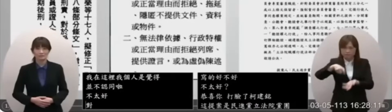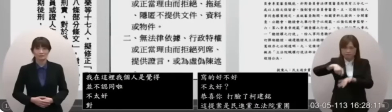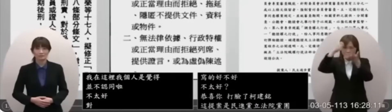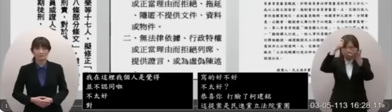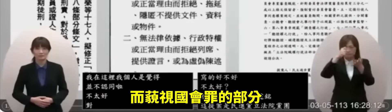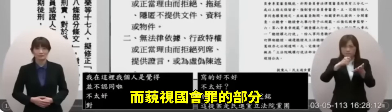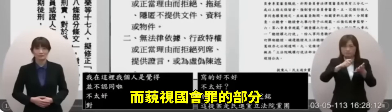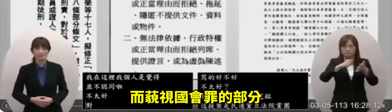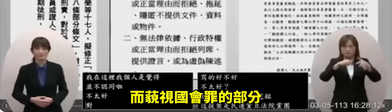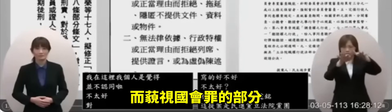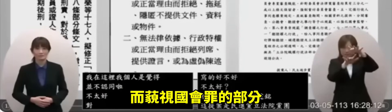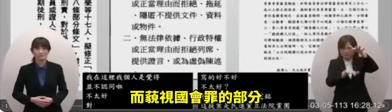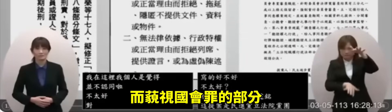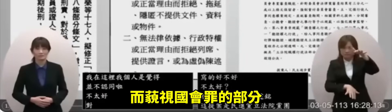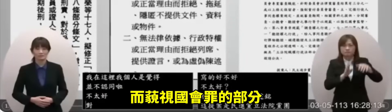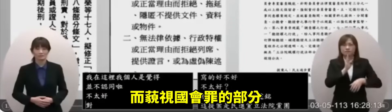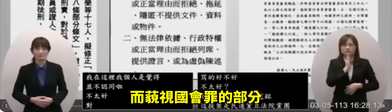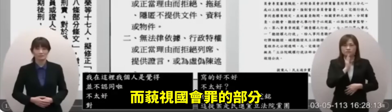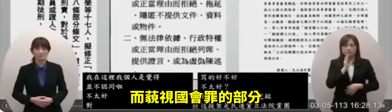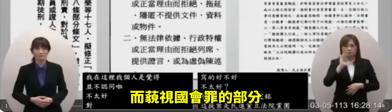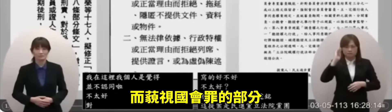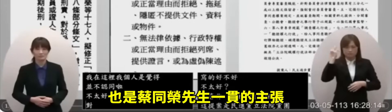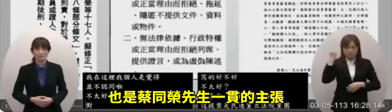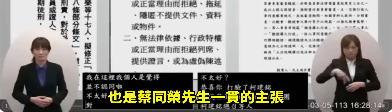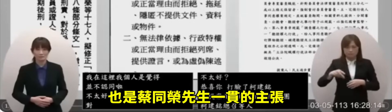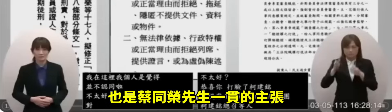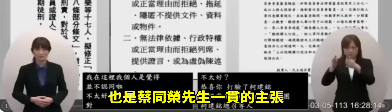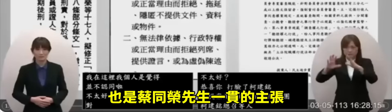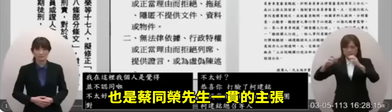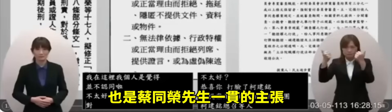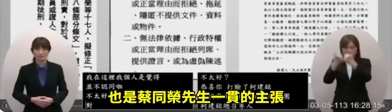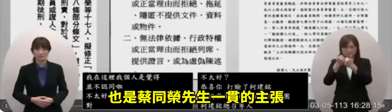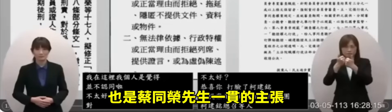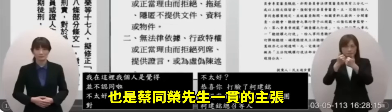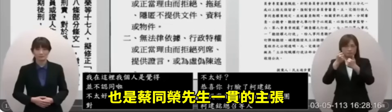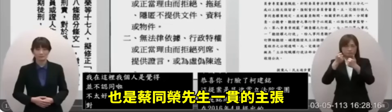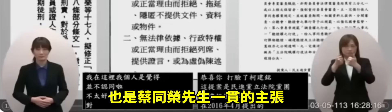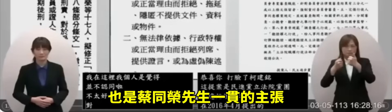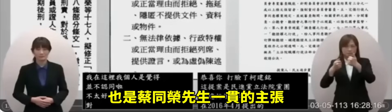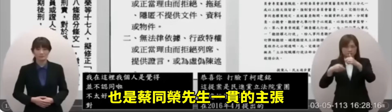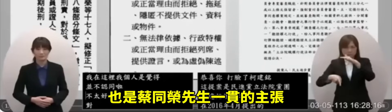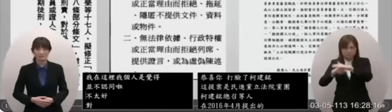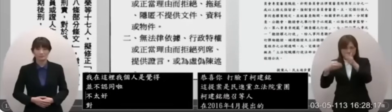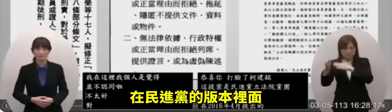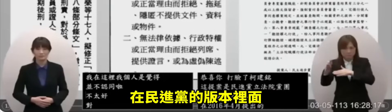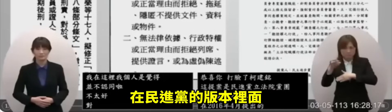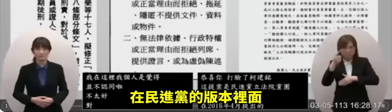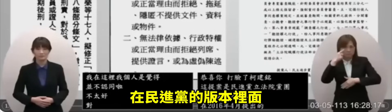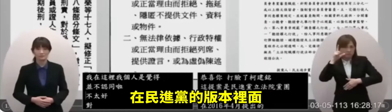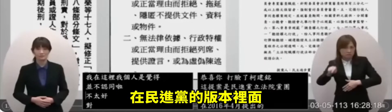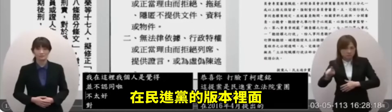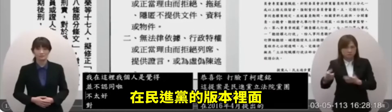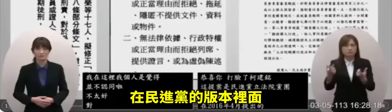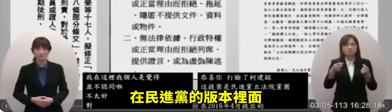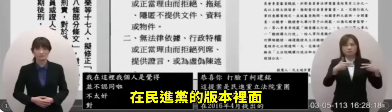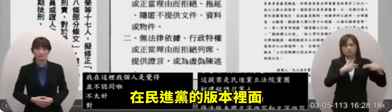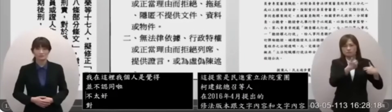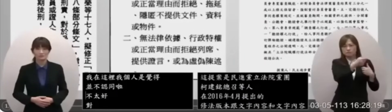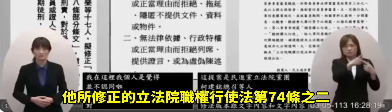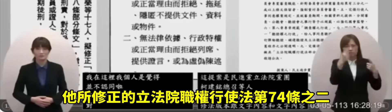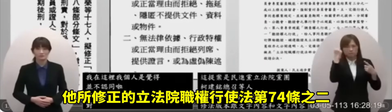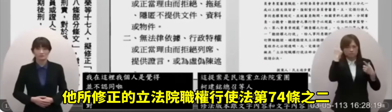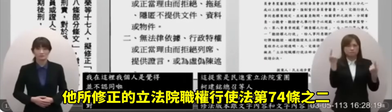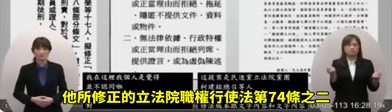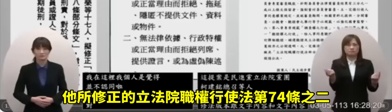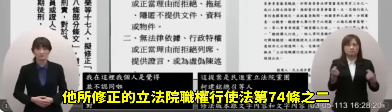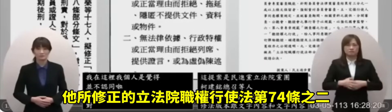内容。而藐视国会罪的部分也是蔡同荣先生一贯的主张。在民进党的版本里面，